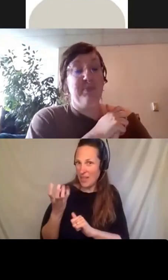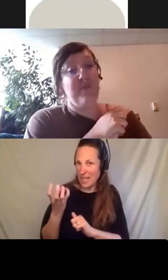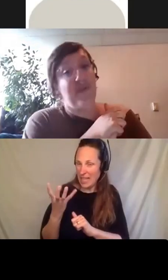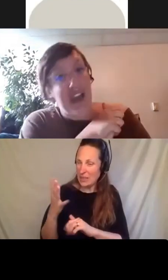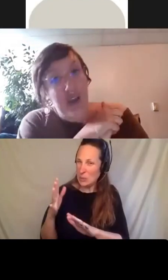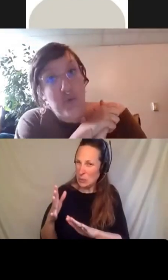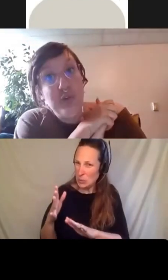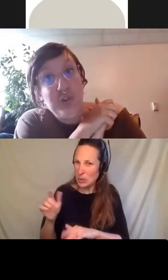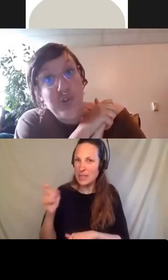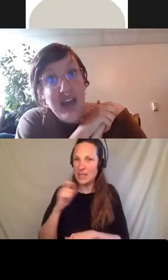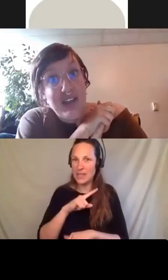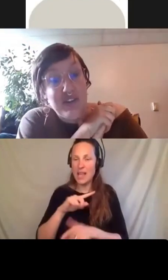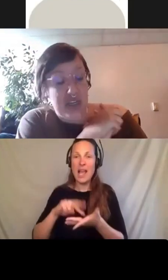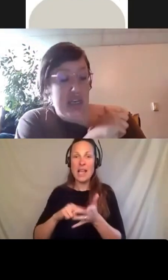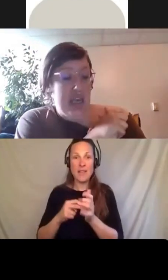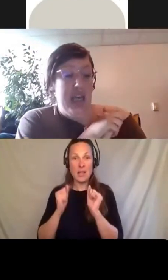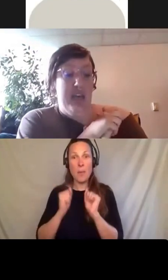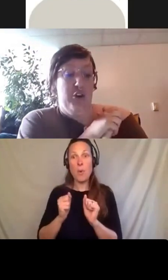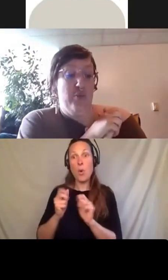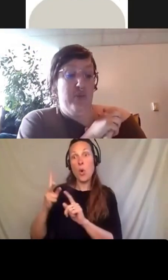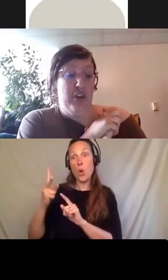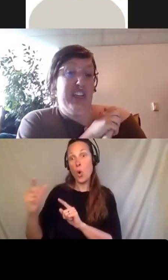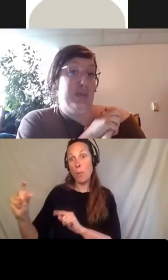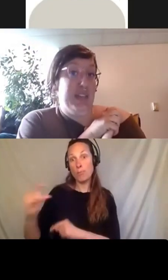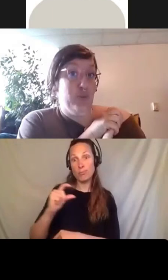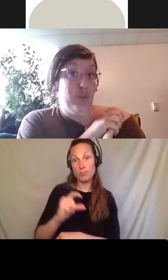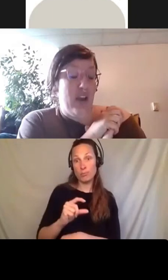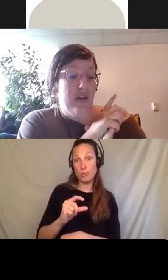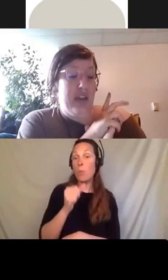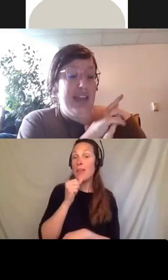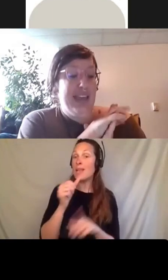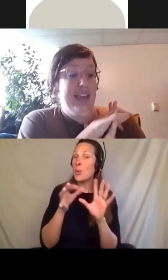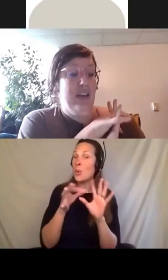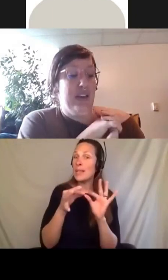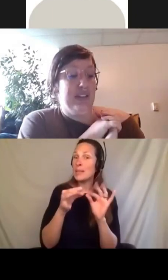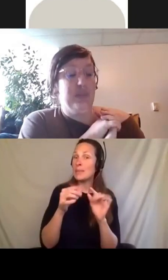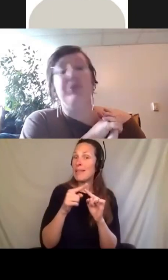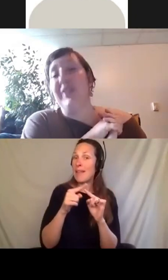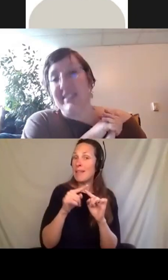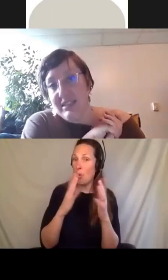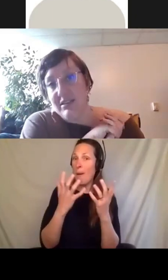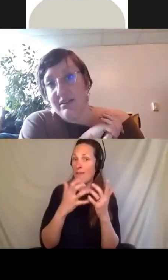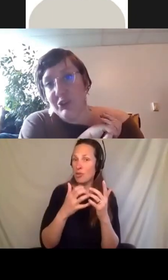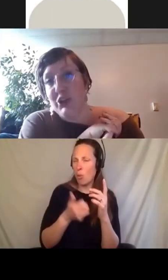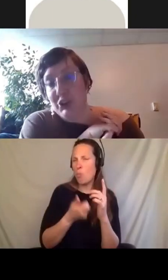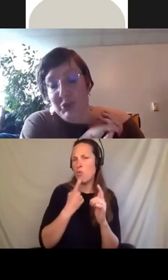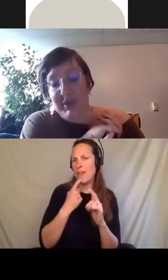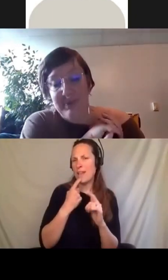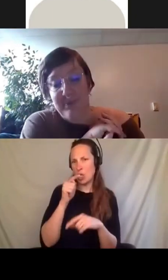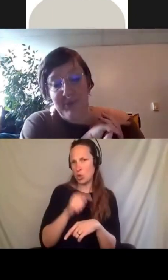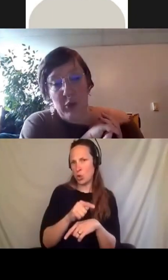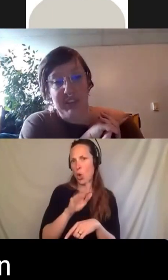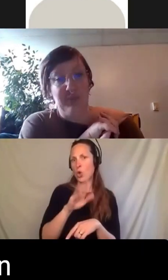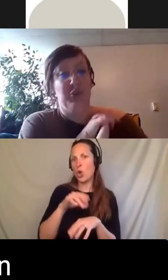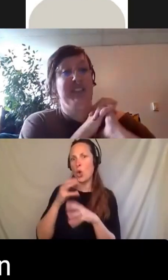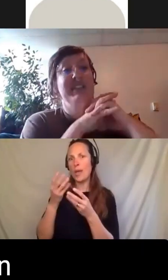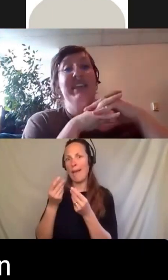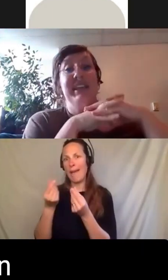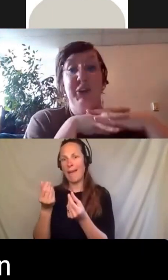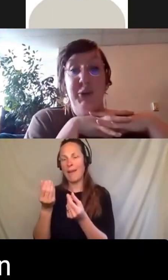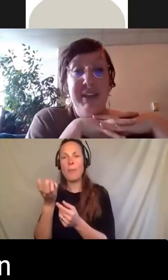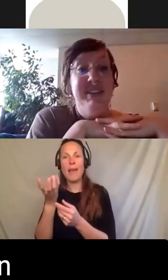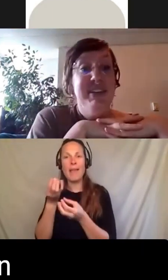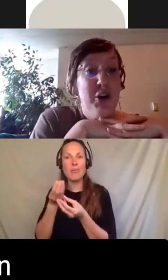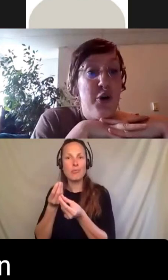pouvez faire un bouturage, comme je l'ai expliqué tout à l'heure, et c'est plus facile que le semis. Donc, si vous